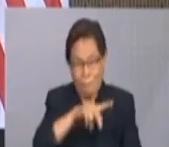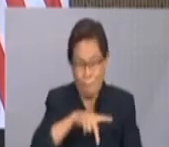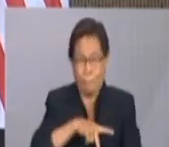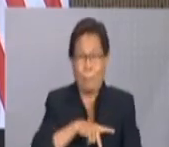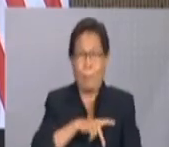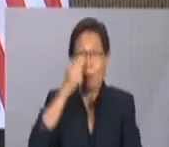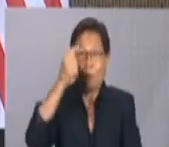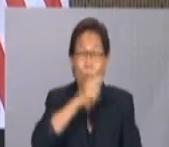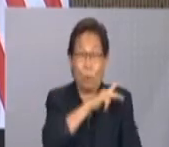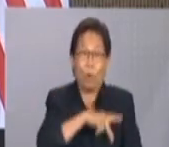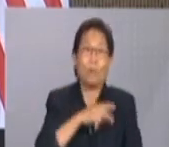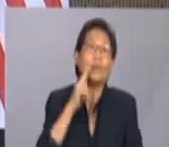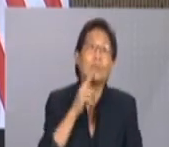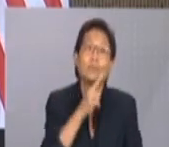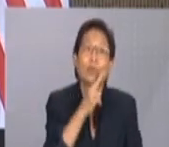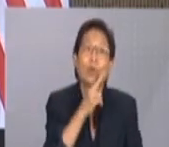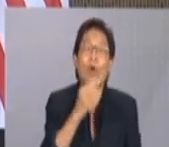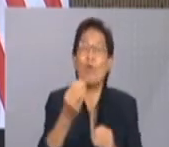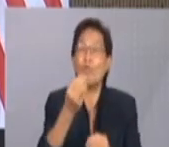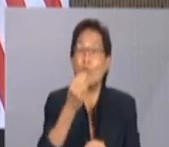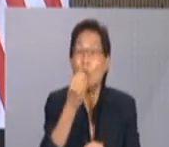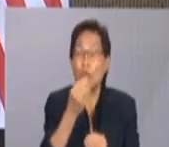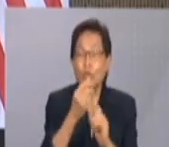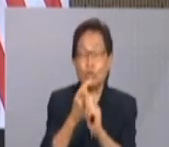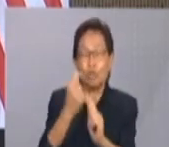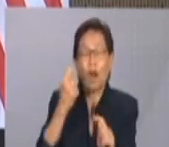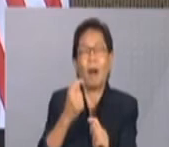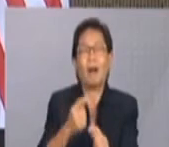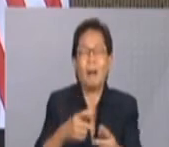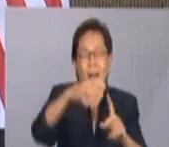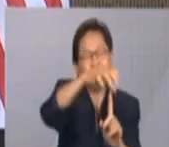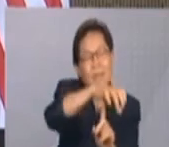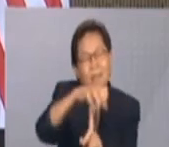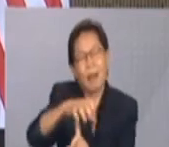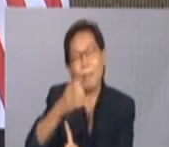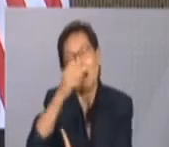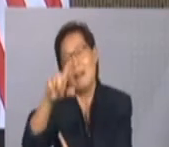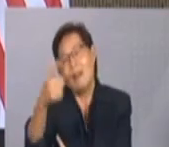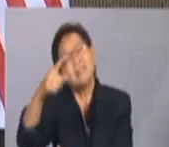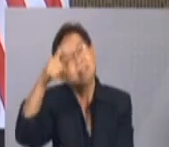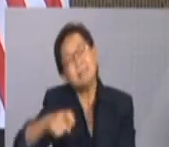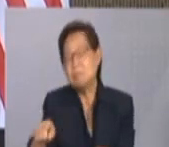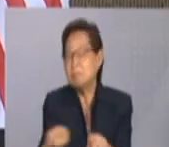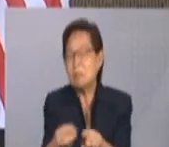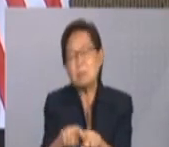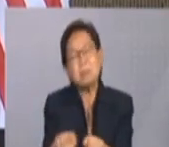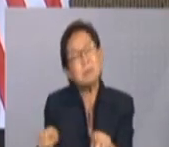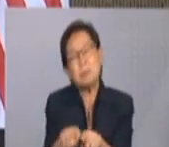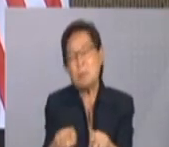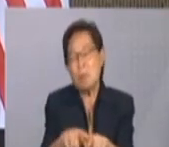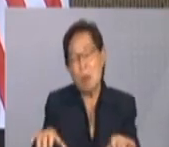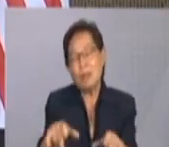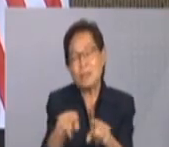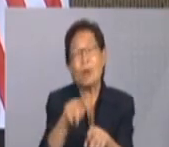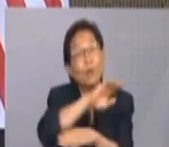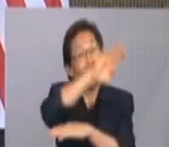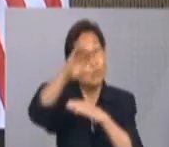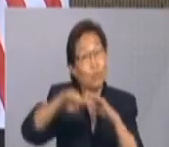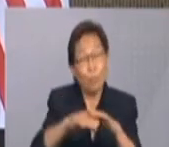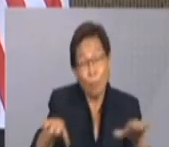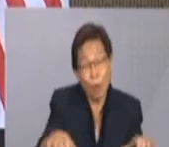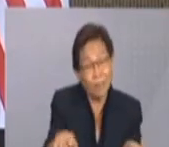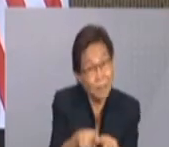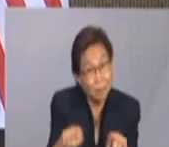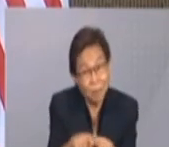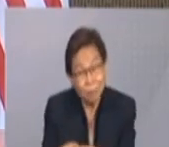food truck dan gerai makanya lain pun mesti buat pacar yang sama kalau semuanya bahwa begini